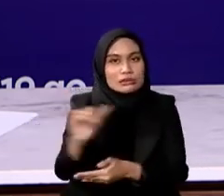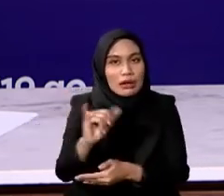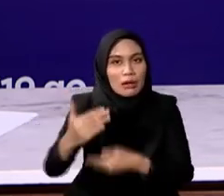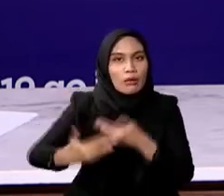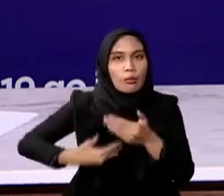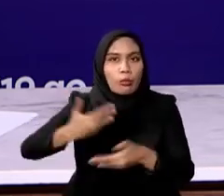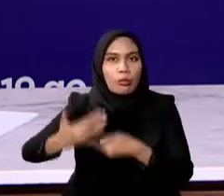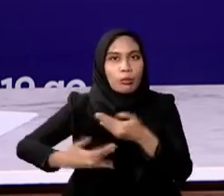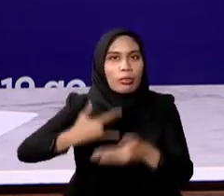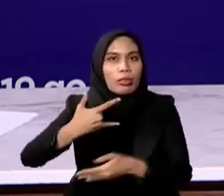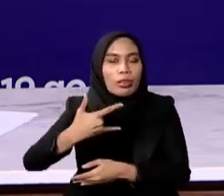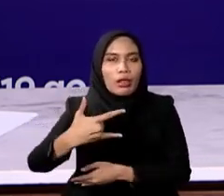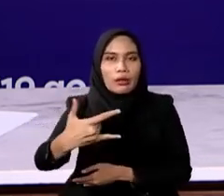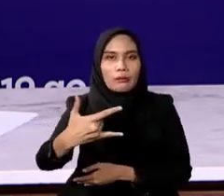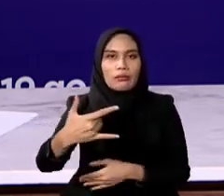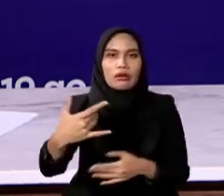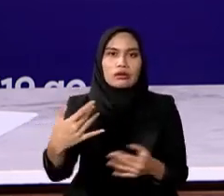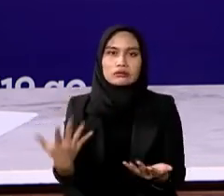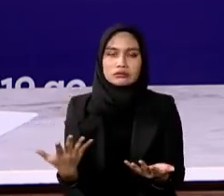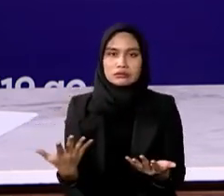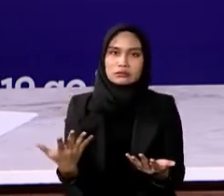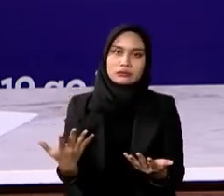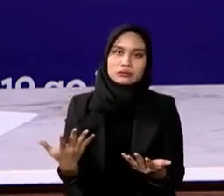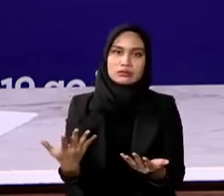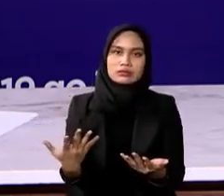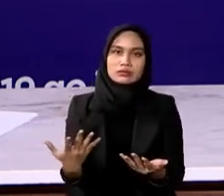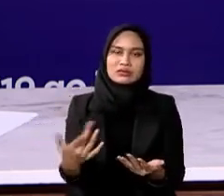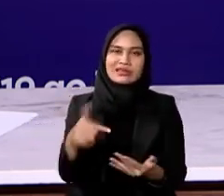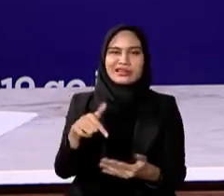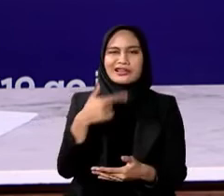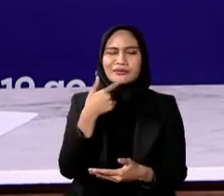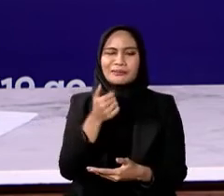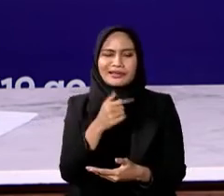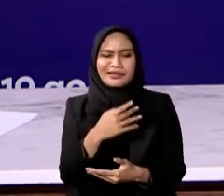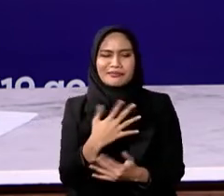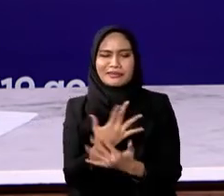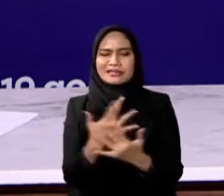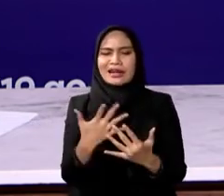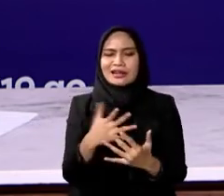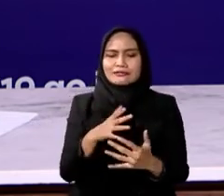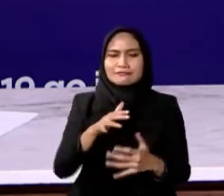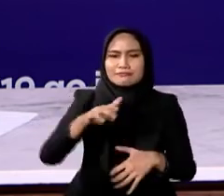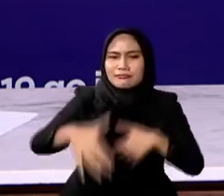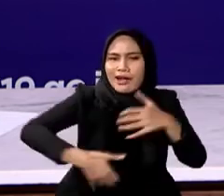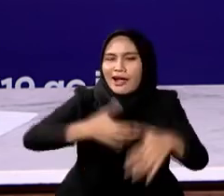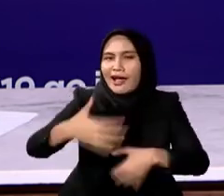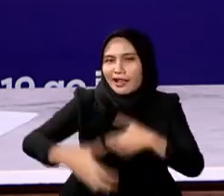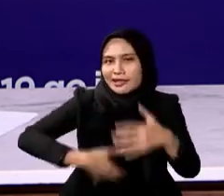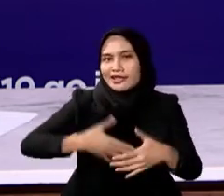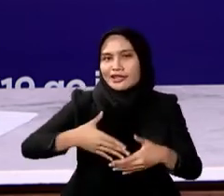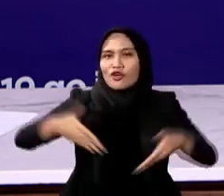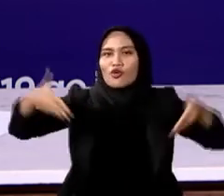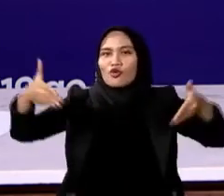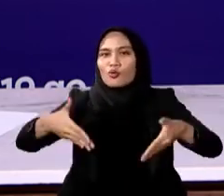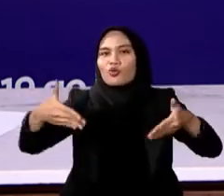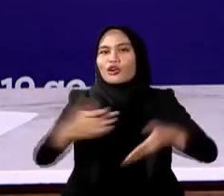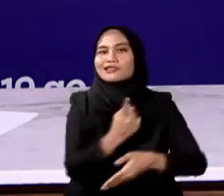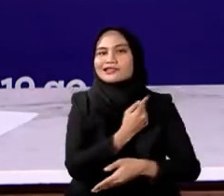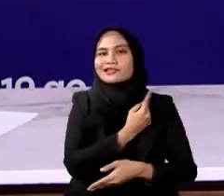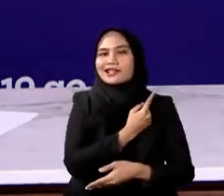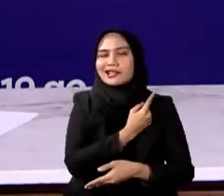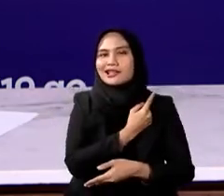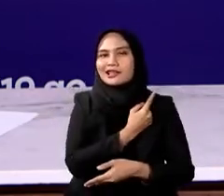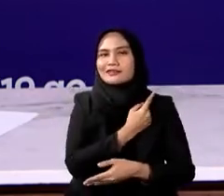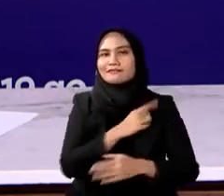kondisi di mana masyarakat menggali kuburnya sendiri. Momentum libur Natal dan